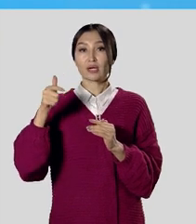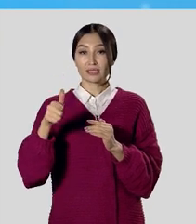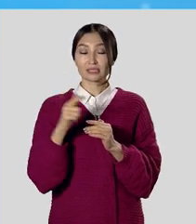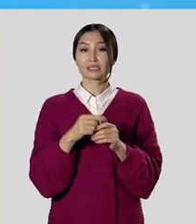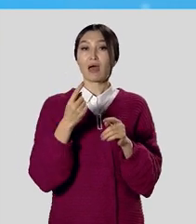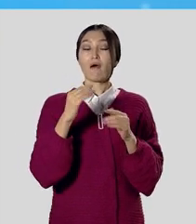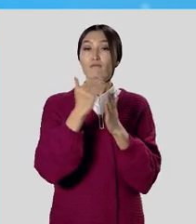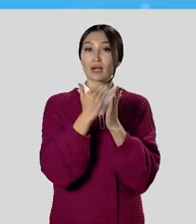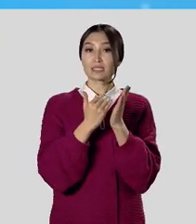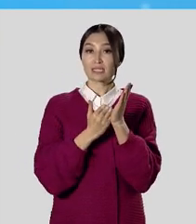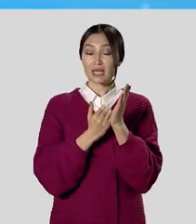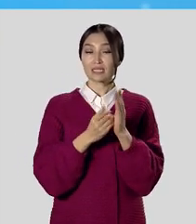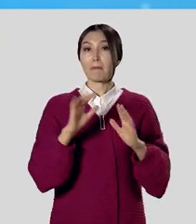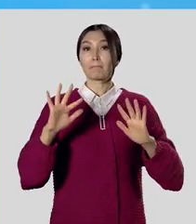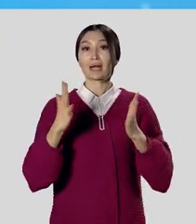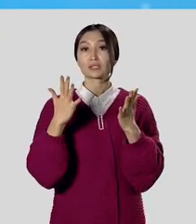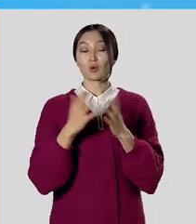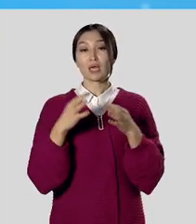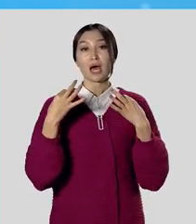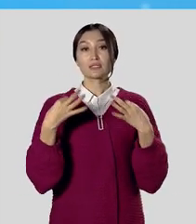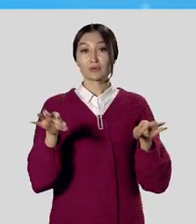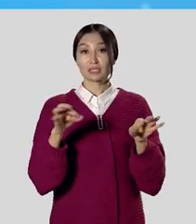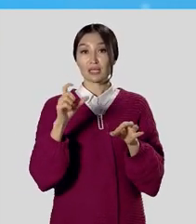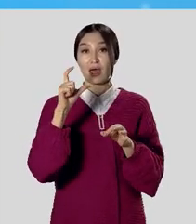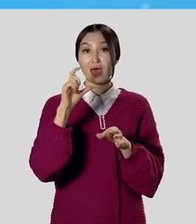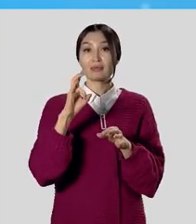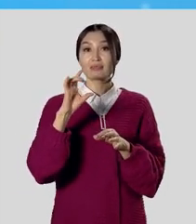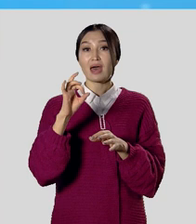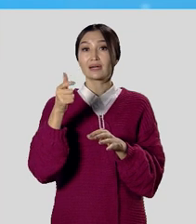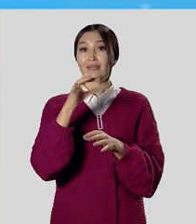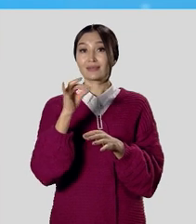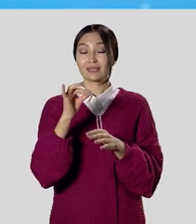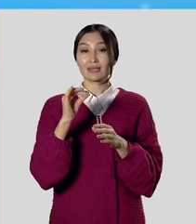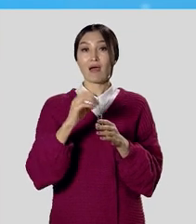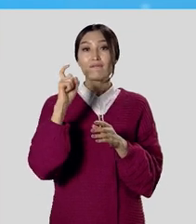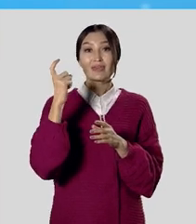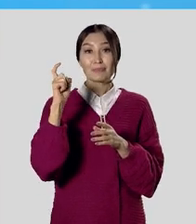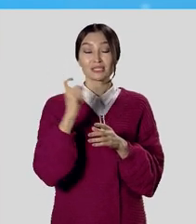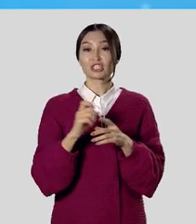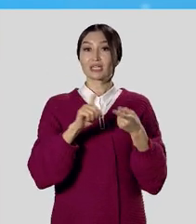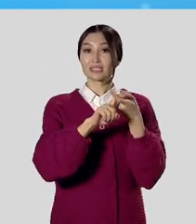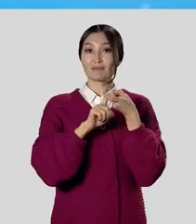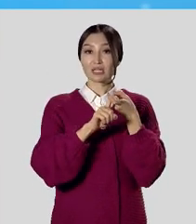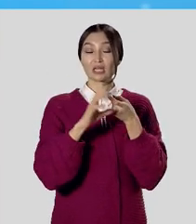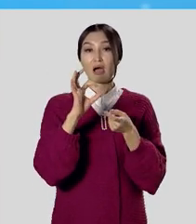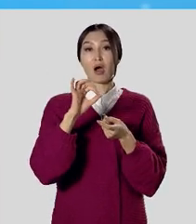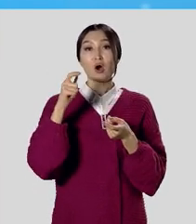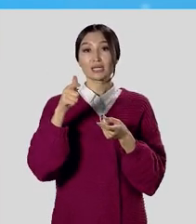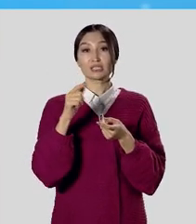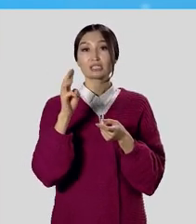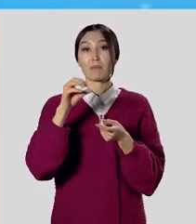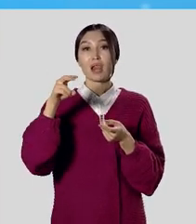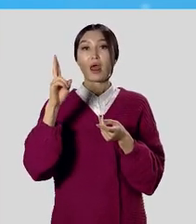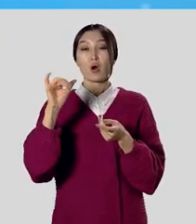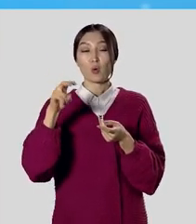процессе диссимиляции происходит освобождение энергии, заключенной в химических связях органических